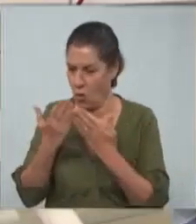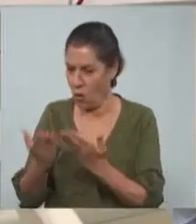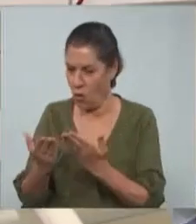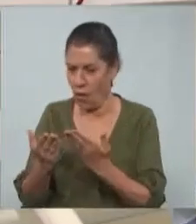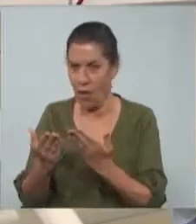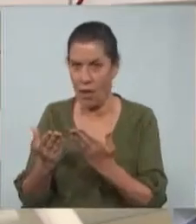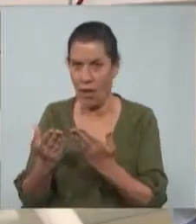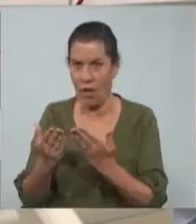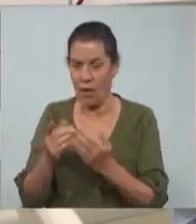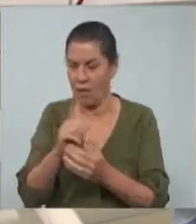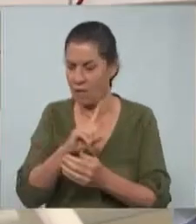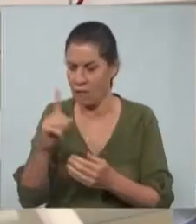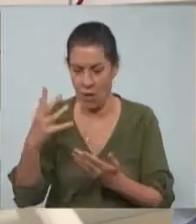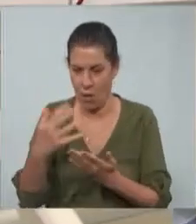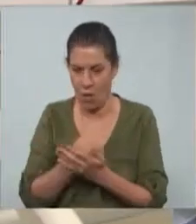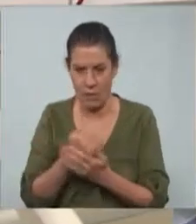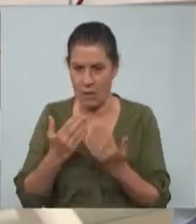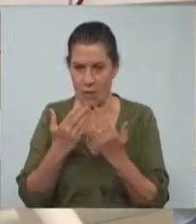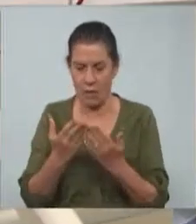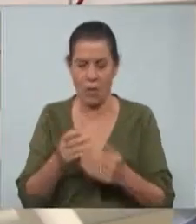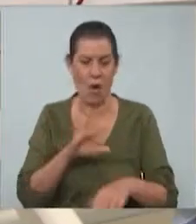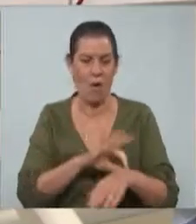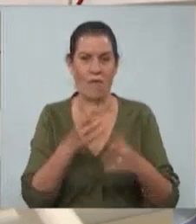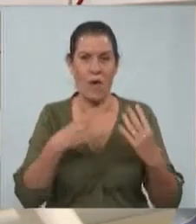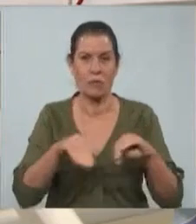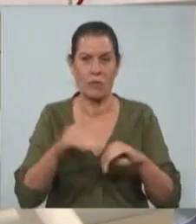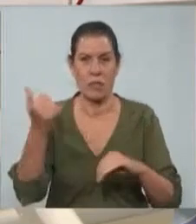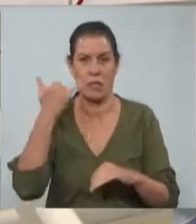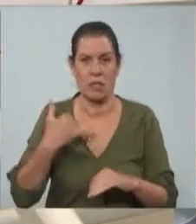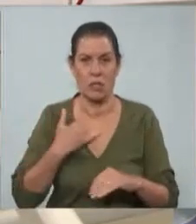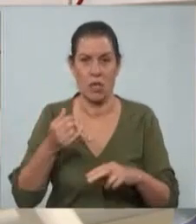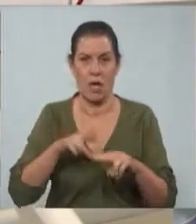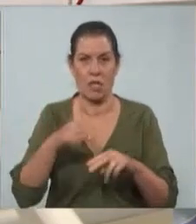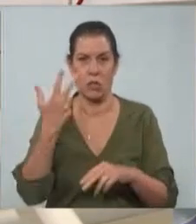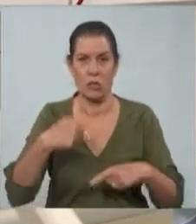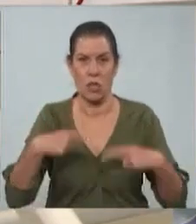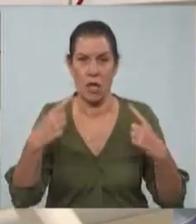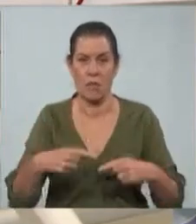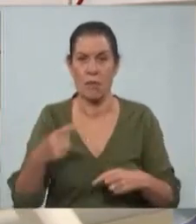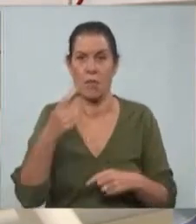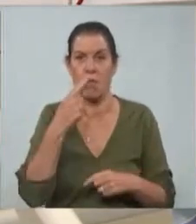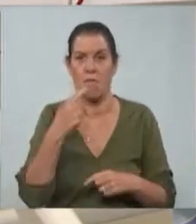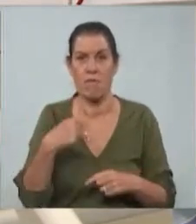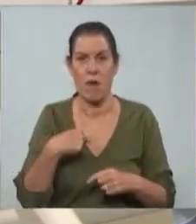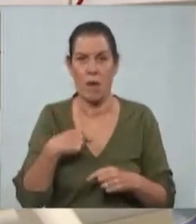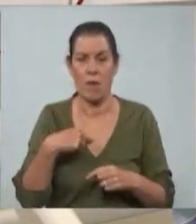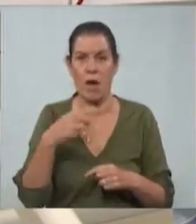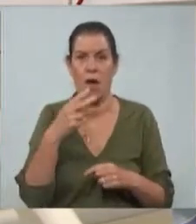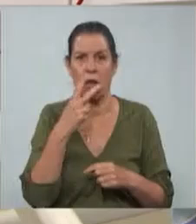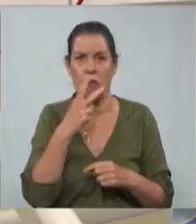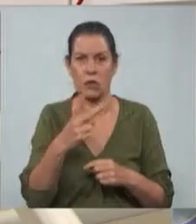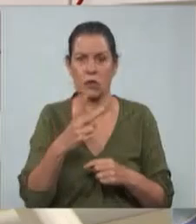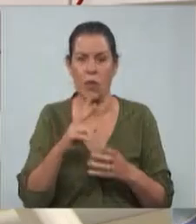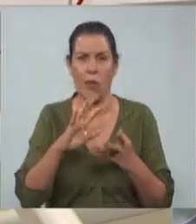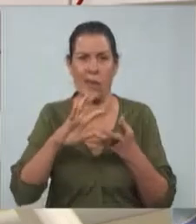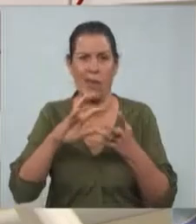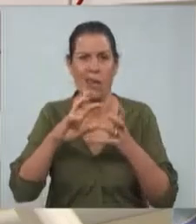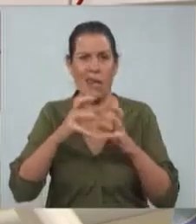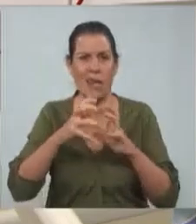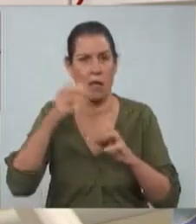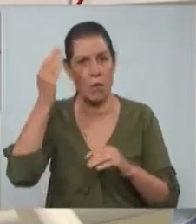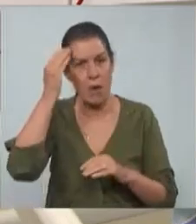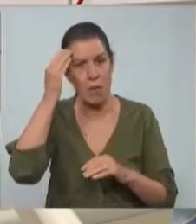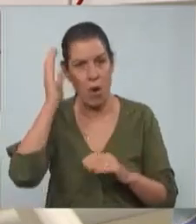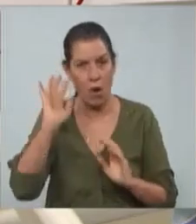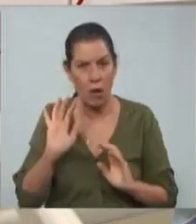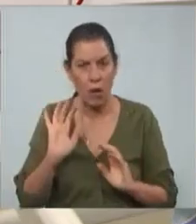האותיות. הרופא משפחה התקשר אחרי 3 ימים, ואמר שיש תנודות מאוד חריגות, כאילו ניוון במוח. אל תלחצו, תבואו